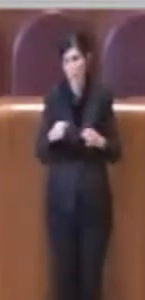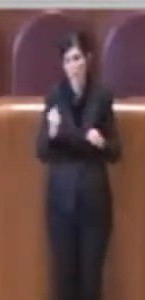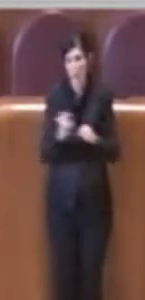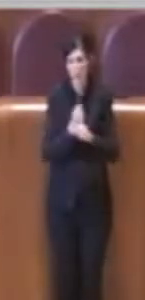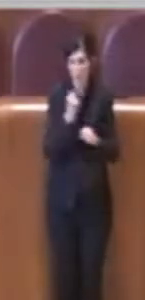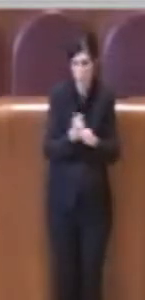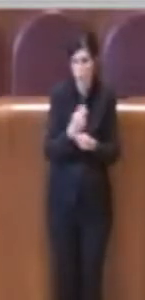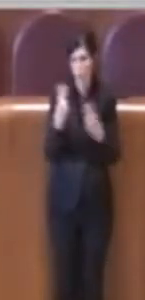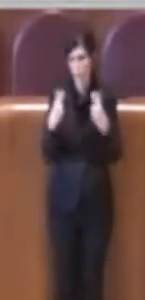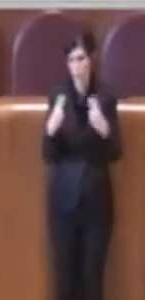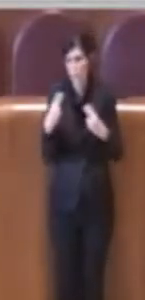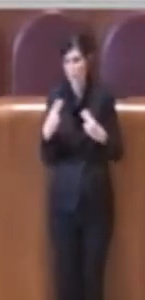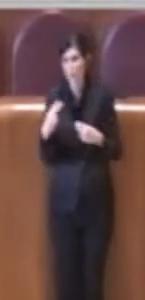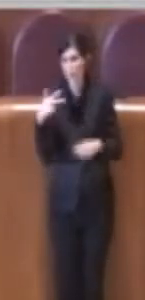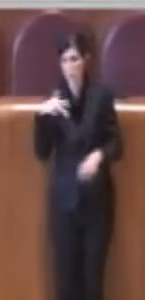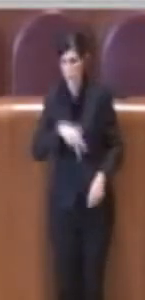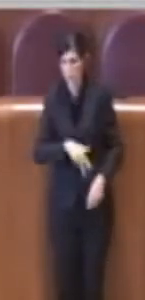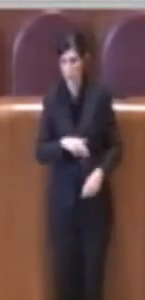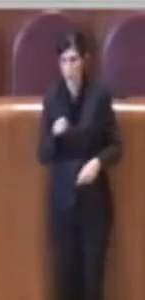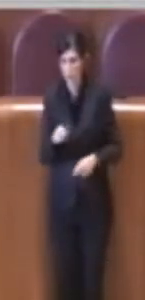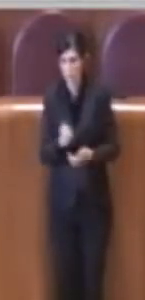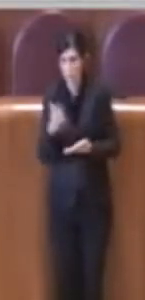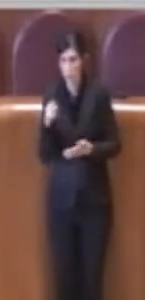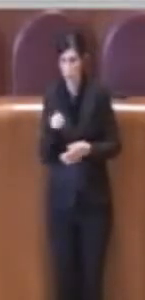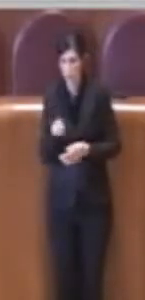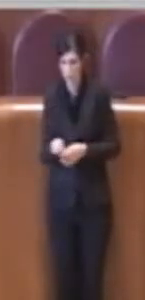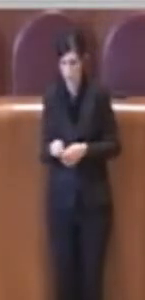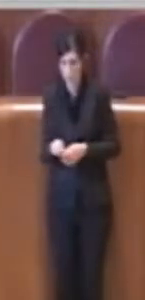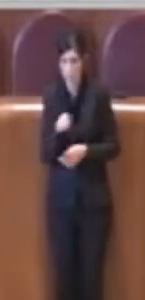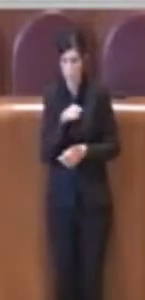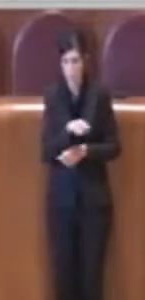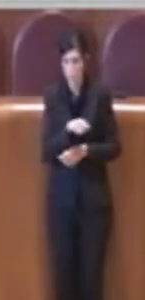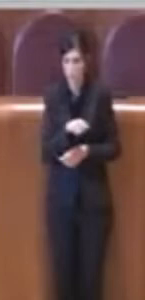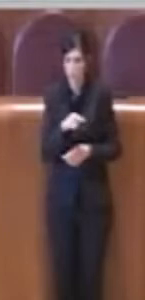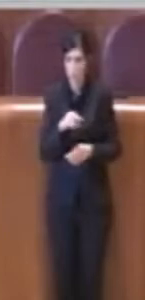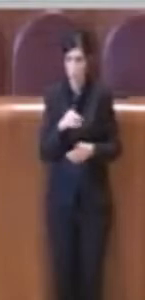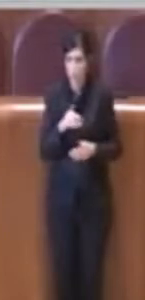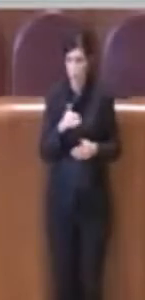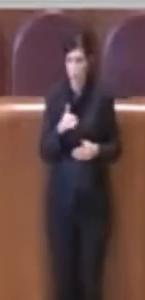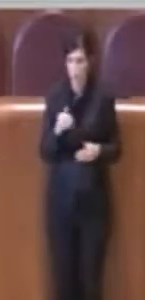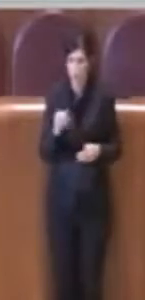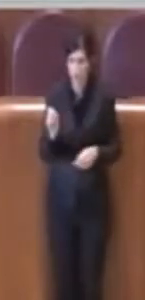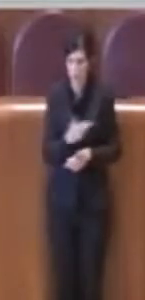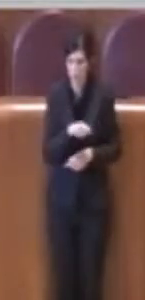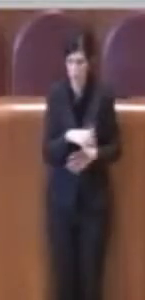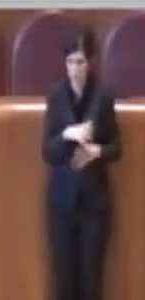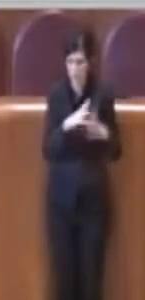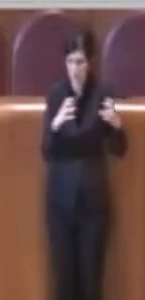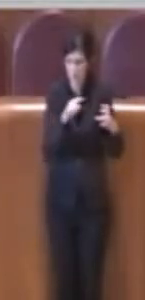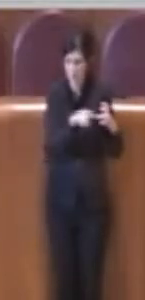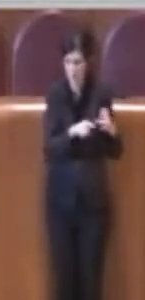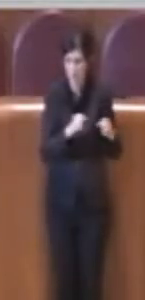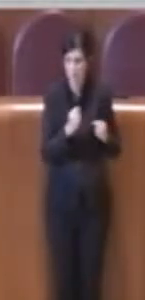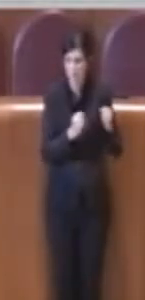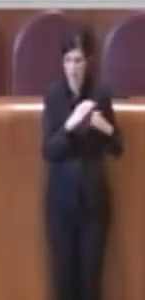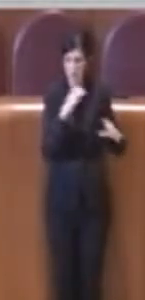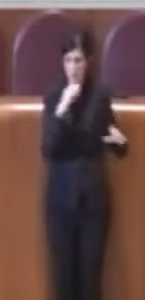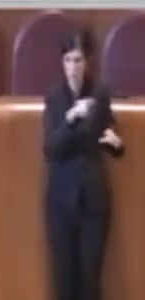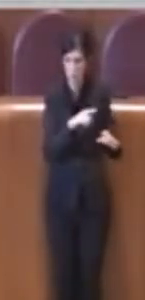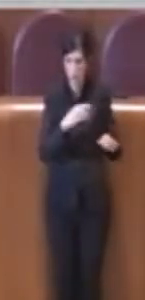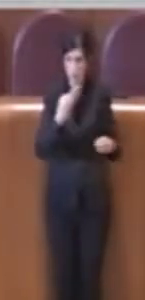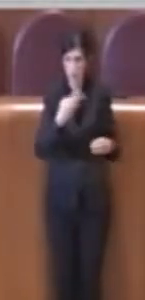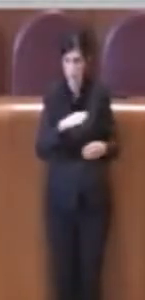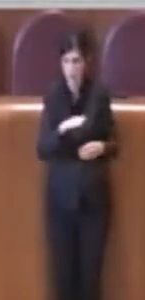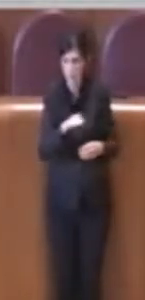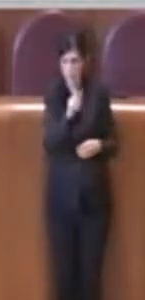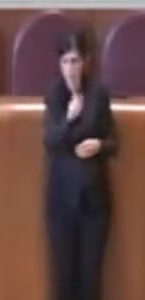sociale. C'è un iter velocizzato per alguni tipi di OSP, le aziende di traslochi ed edili che in altre città riescono a istituire le